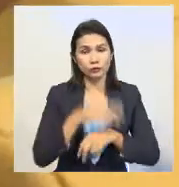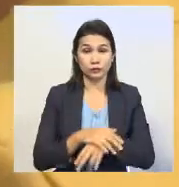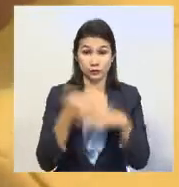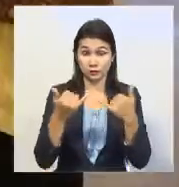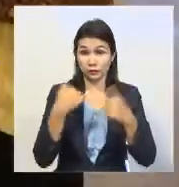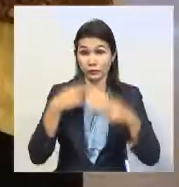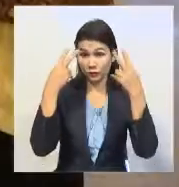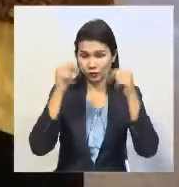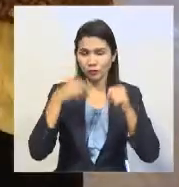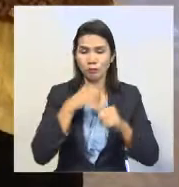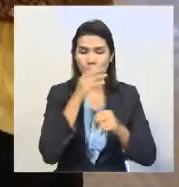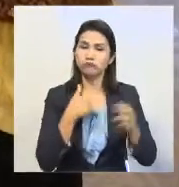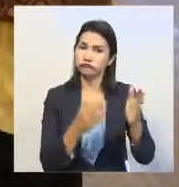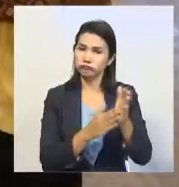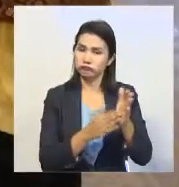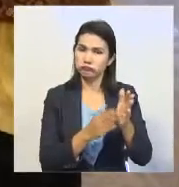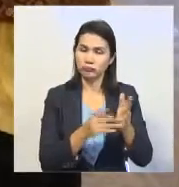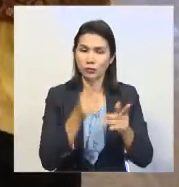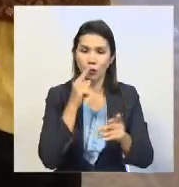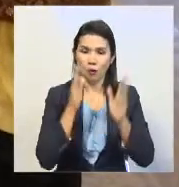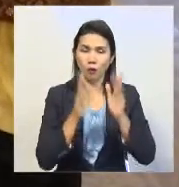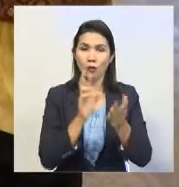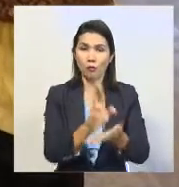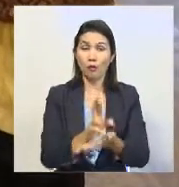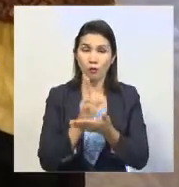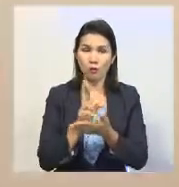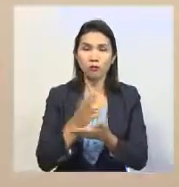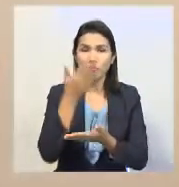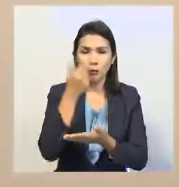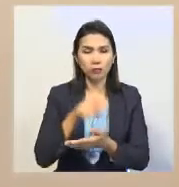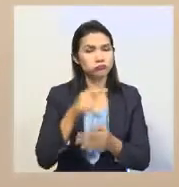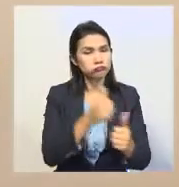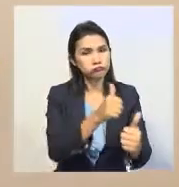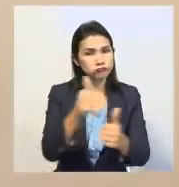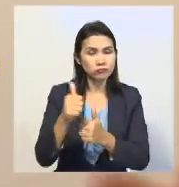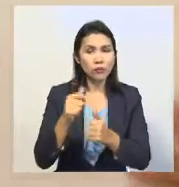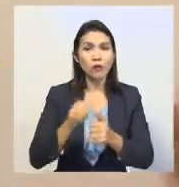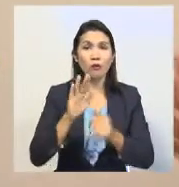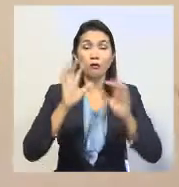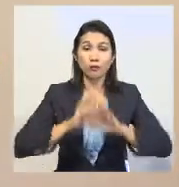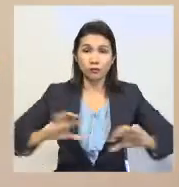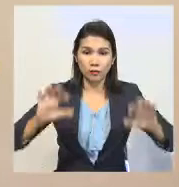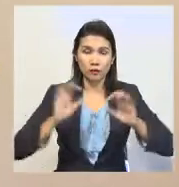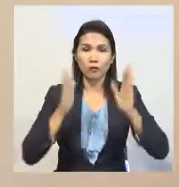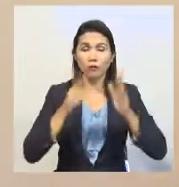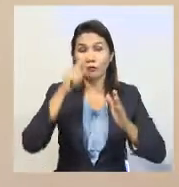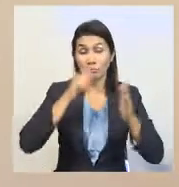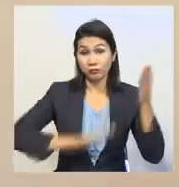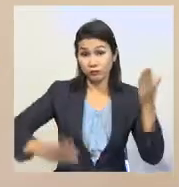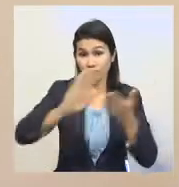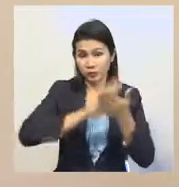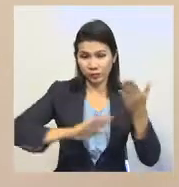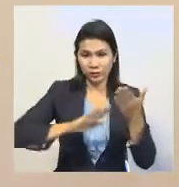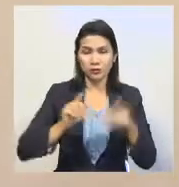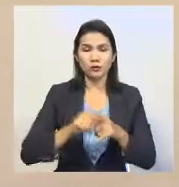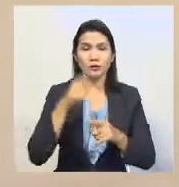านนายกรัฐมนตรีก็ได้กล่าวแสดงความยินดีแก่ผู้ที่ได้รับรางวัล นะครับเพราะว่าเป็นเรื่องที่น่ายินดีของรัฐบาลและคนไทยทั้งประเทศในฐ